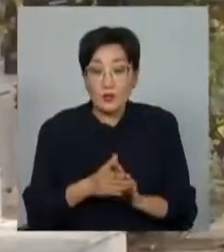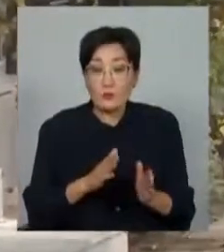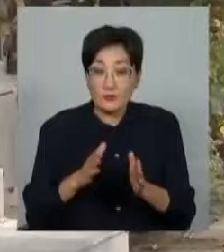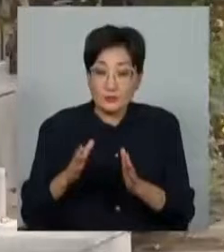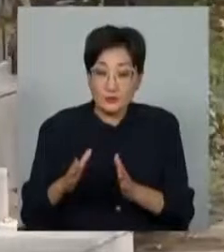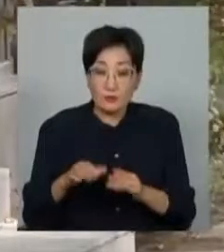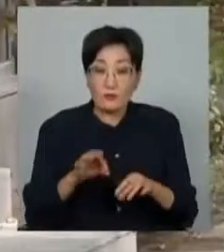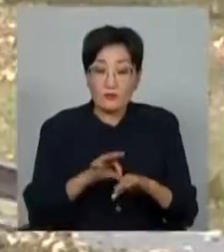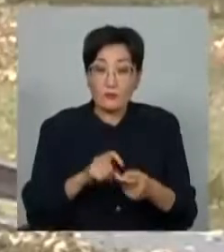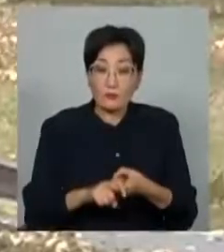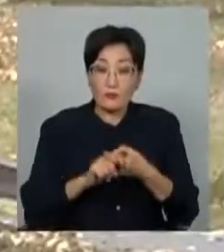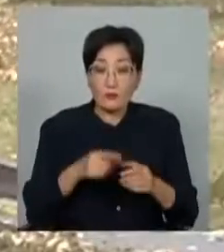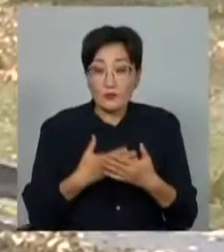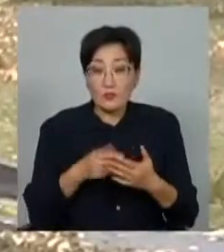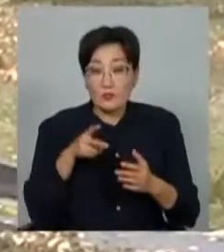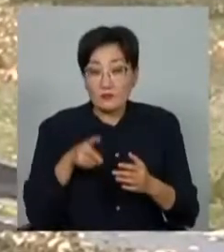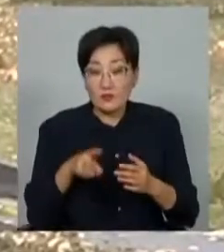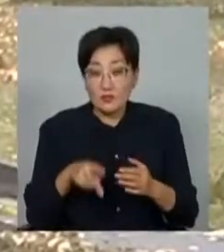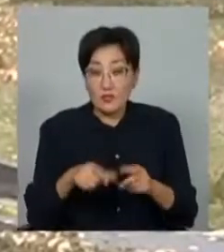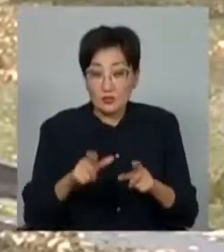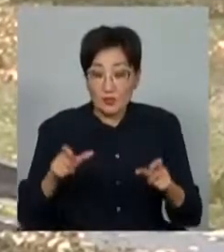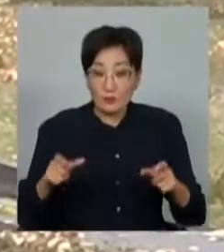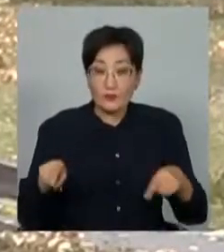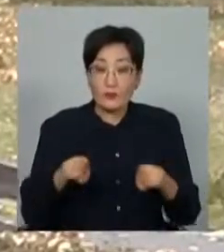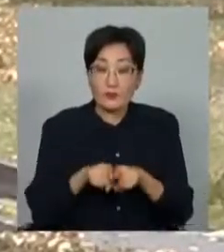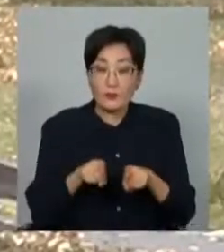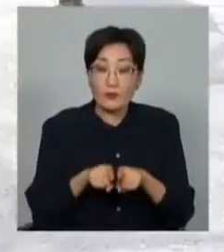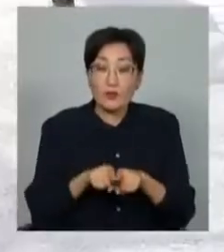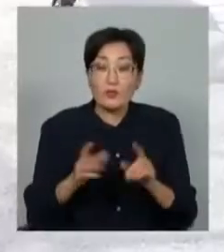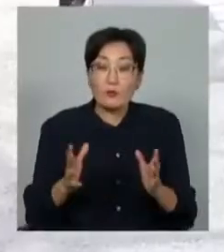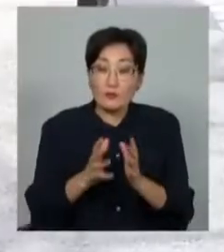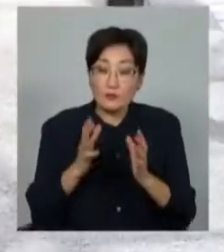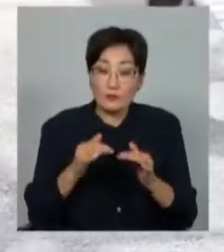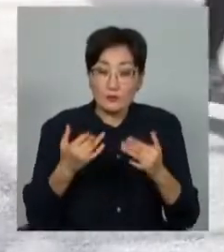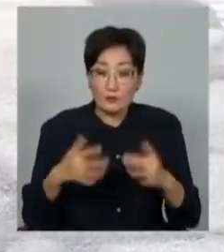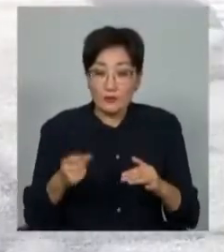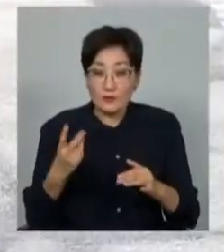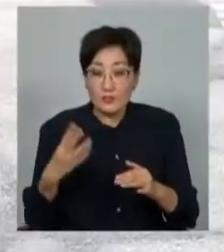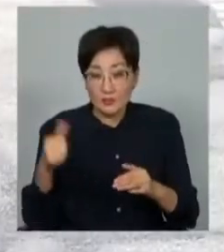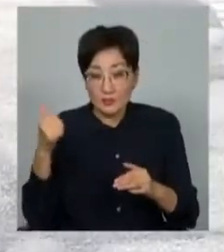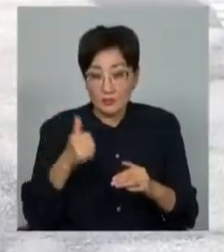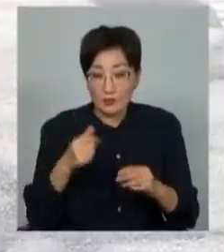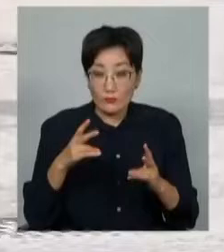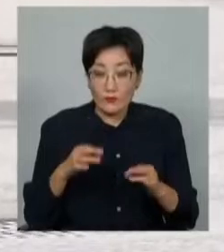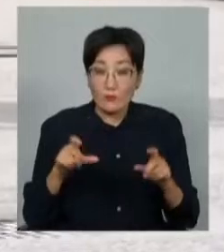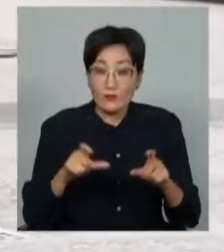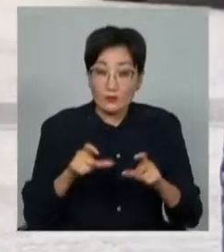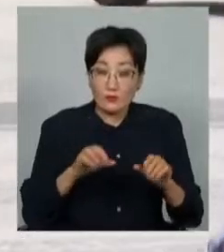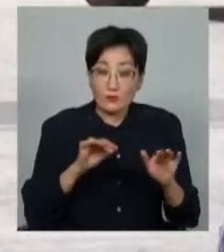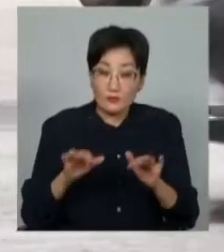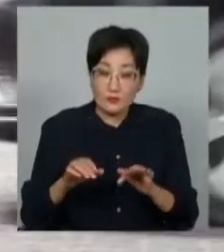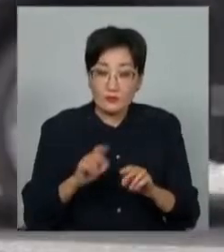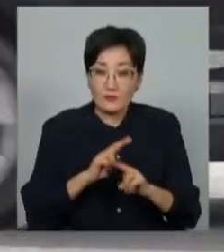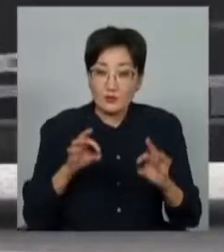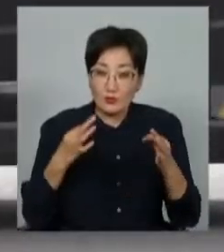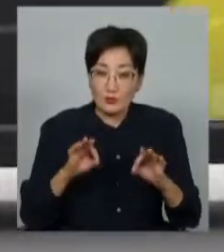стабильная. Инфекцию подхватили почти 2000 человек. Такая тенденция сохраняется вот уже несколько недель. Но карантинные меры никто